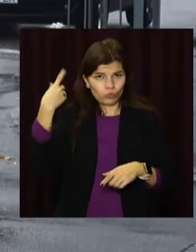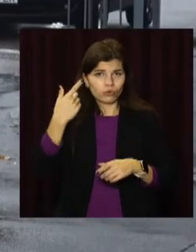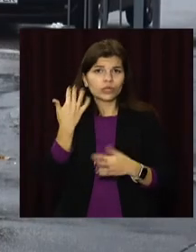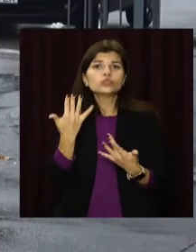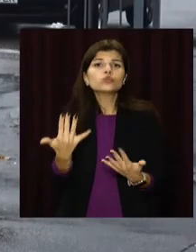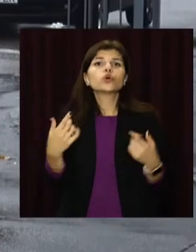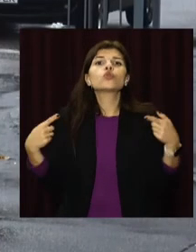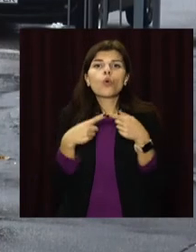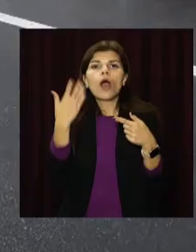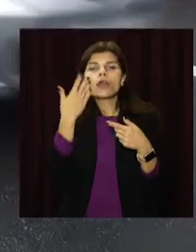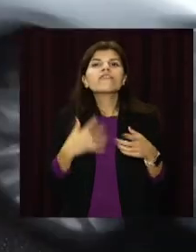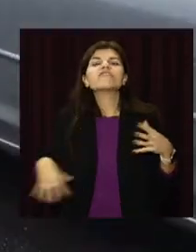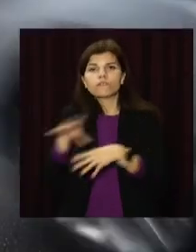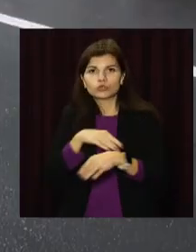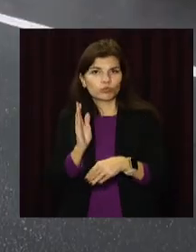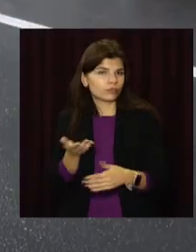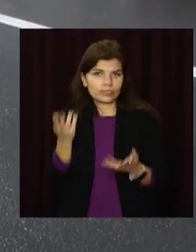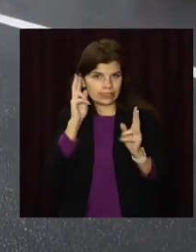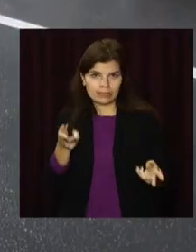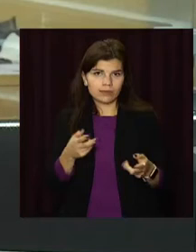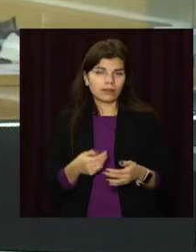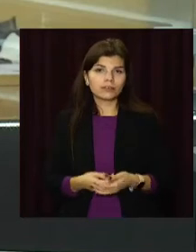Ізмайлова, Василь Самовар, OpenNews, телеканал «Відкритий».